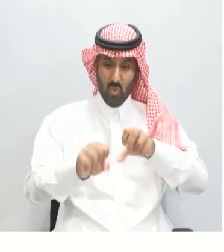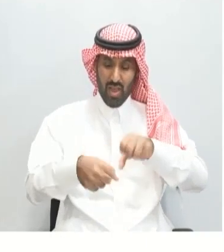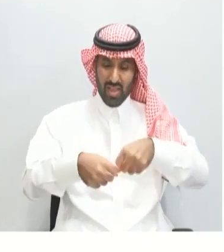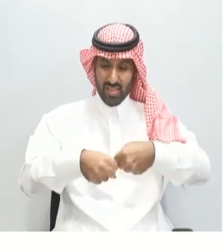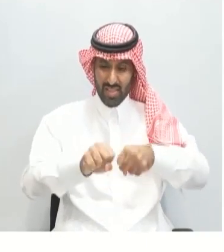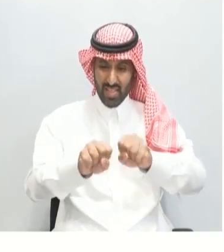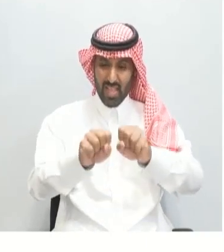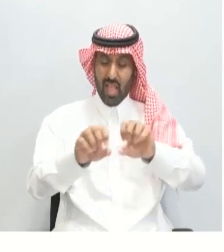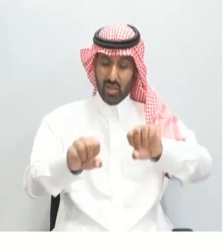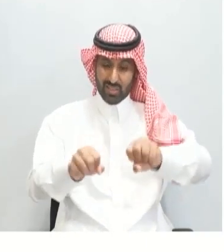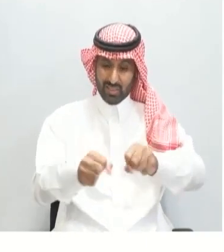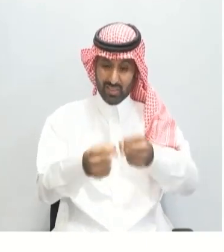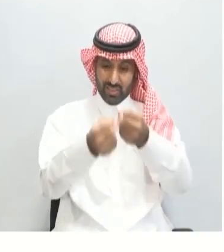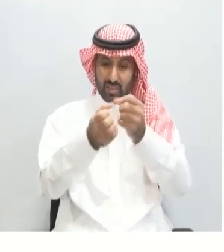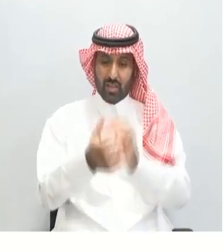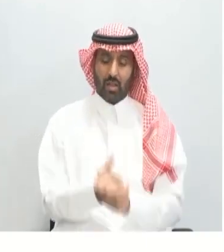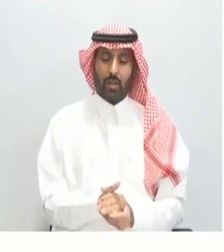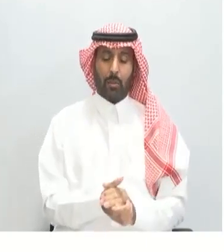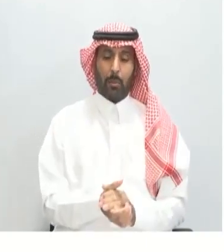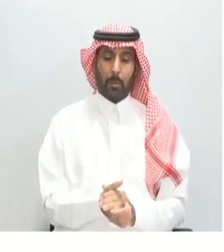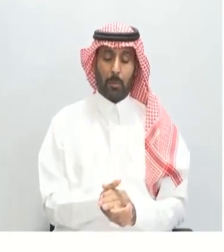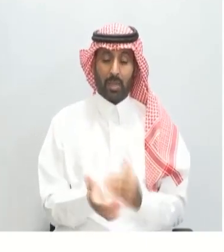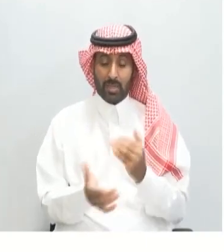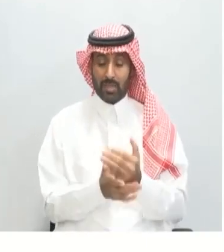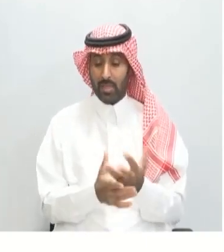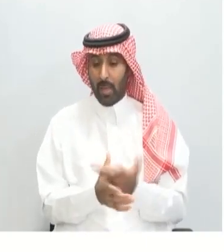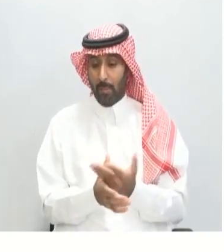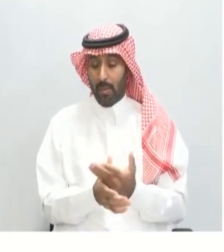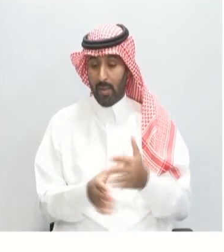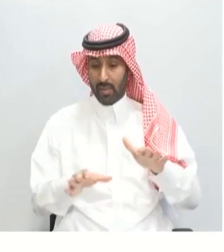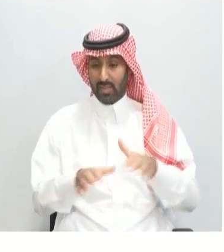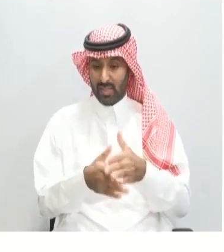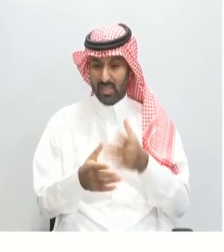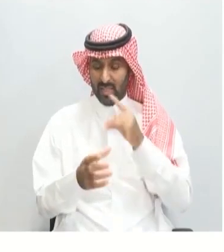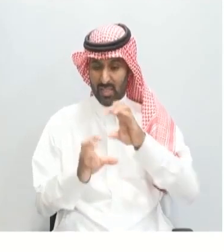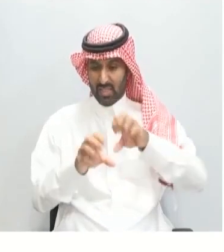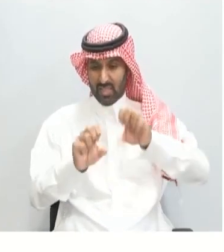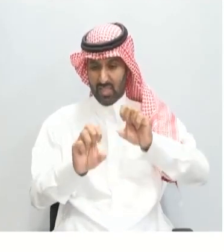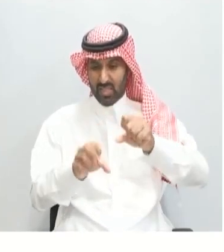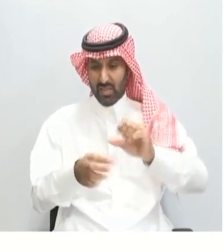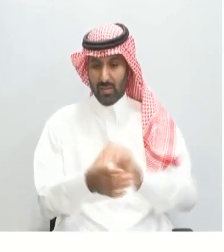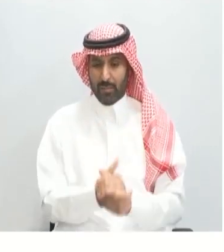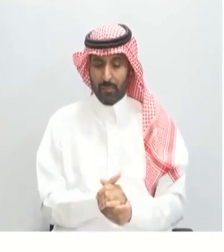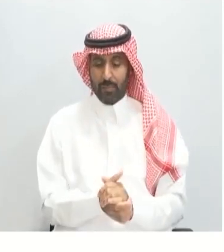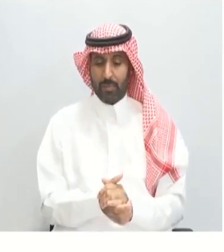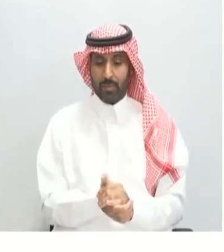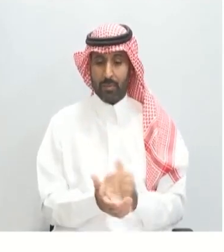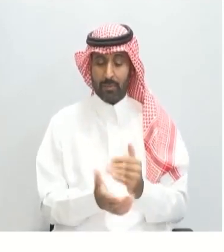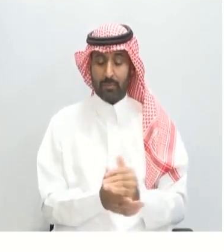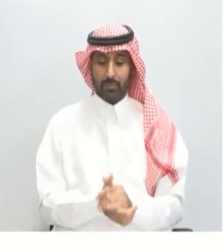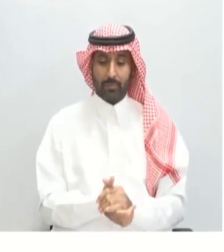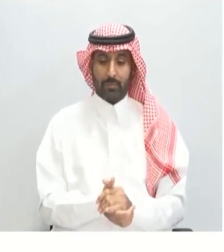وثنيها او طيها وقد ادى انثناء الارسابات وتكوين الطيات الالتوائيه في الزمن